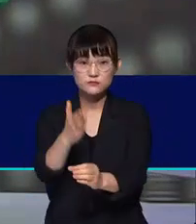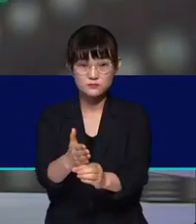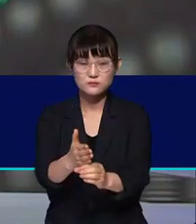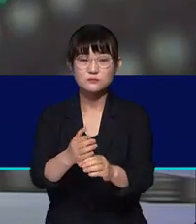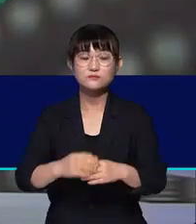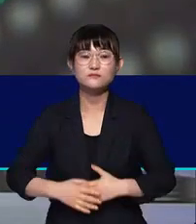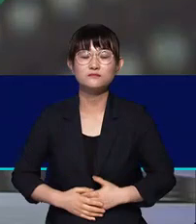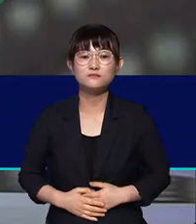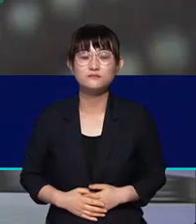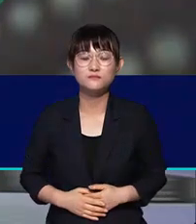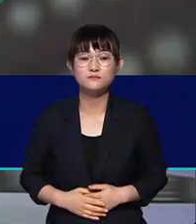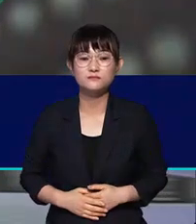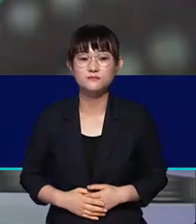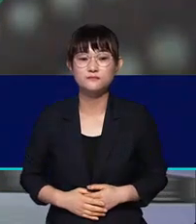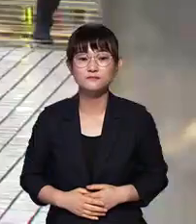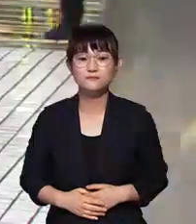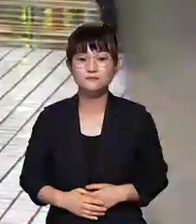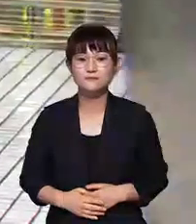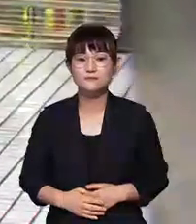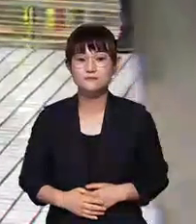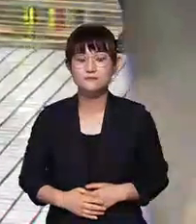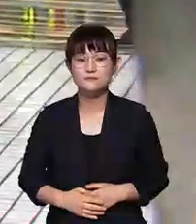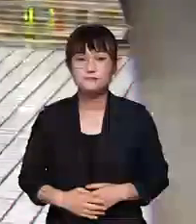구영슬 기자의 보도입니다.